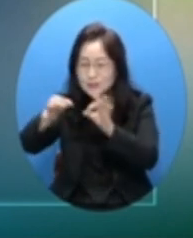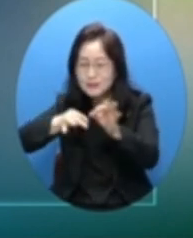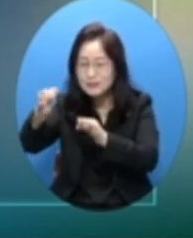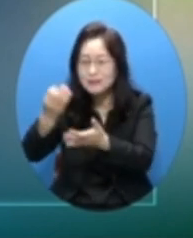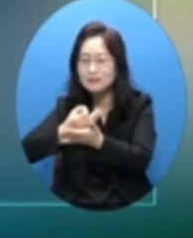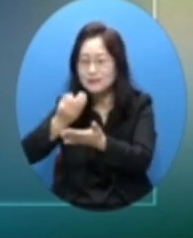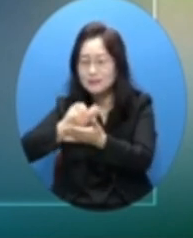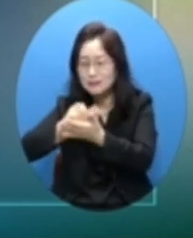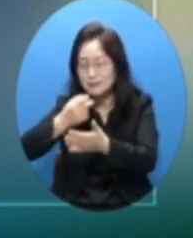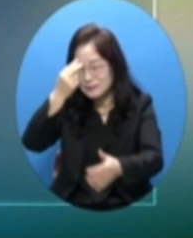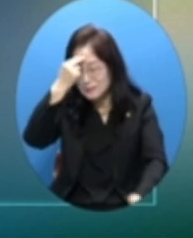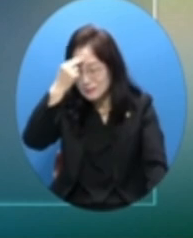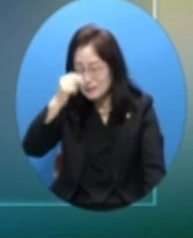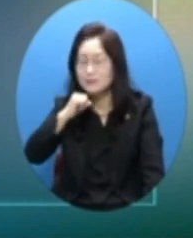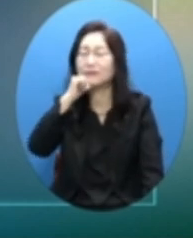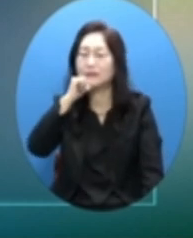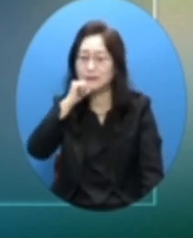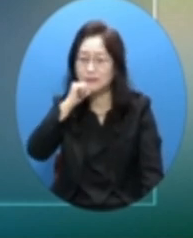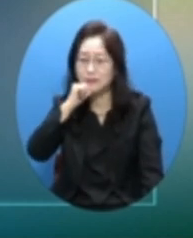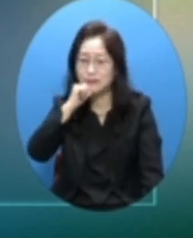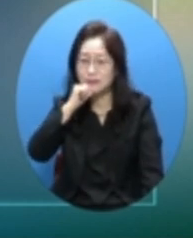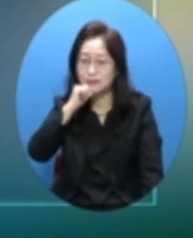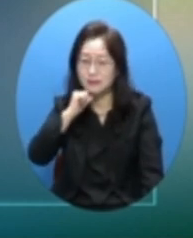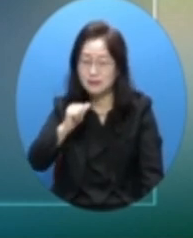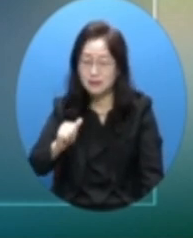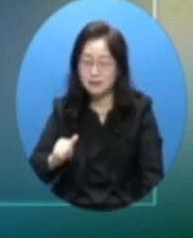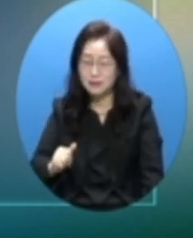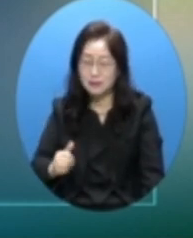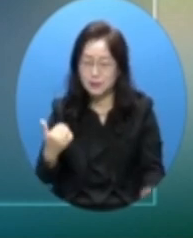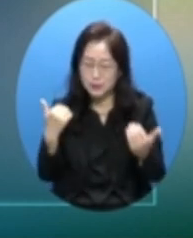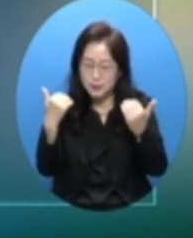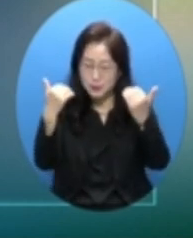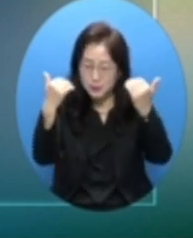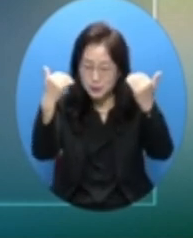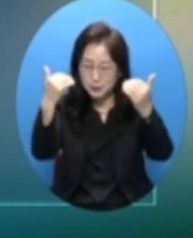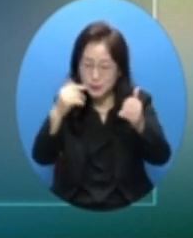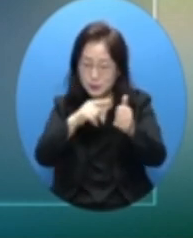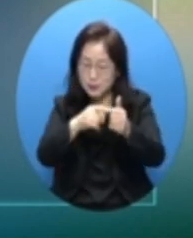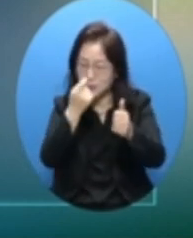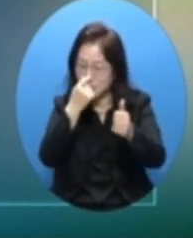가나안 가정에서 살았습니다 가난해서 제대로 교육을 받지 못했습니다